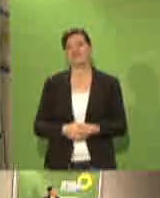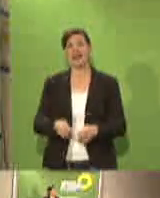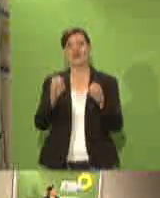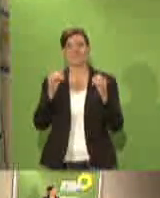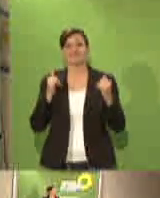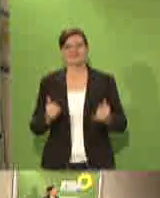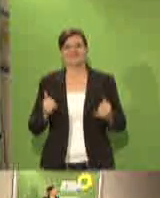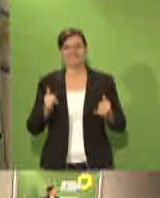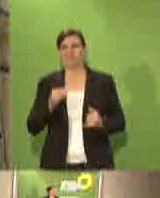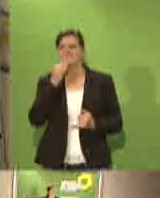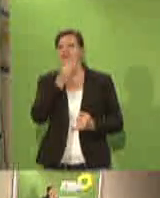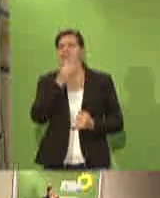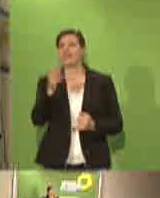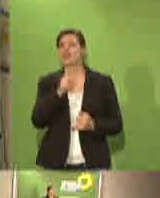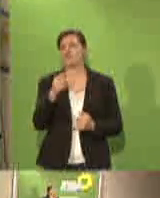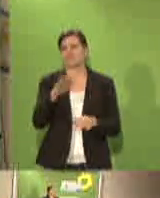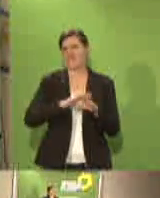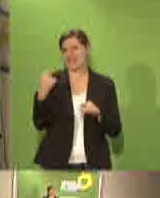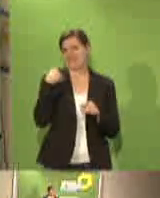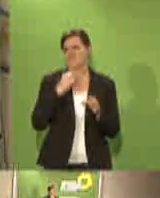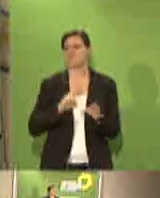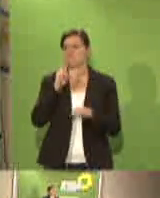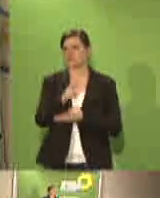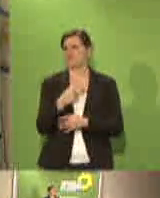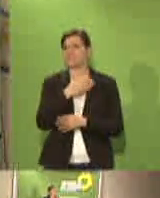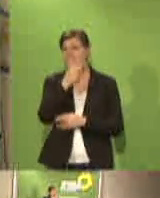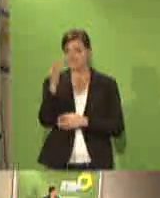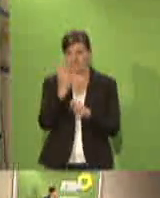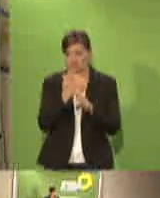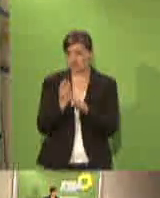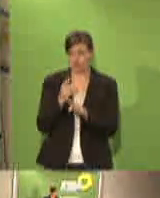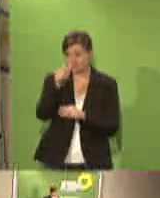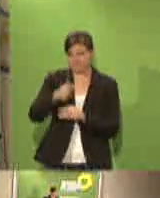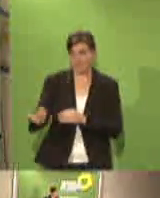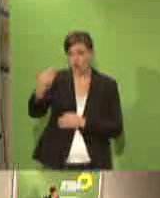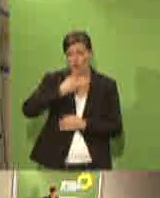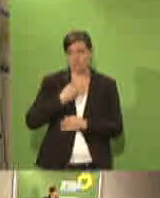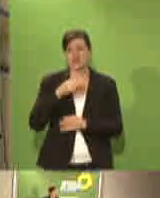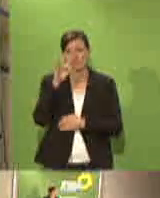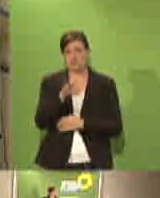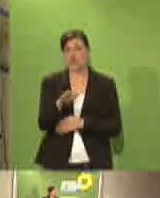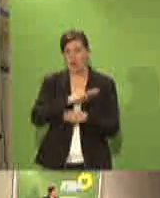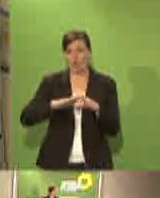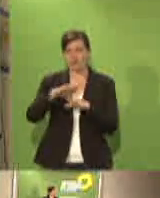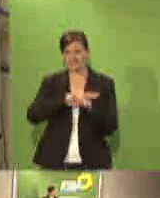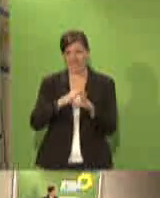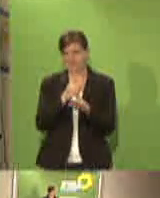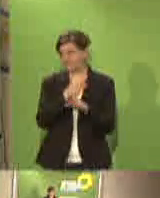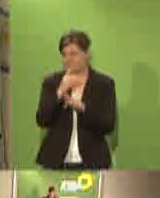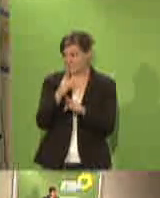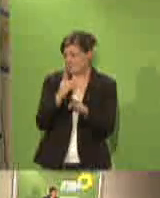kurz, weil Coesfeld hatten wir vorhin übergangen. Ist Coesfeld mittlerweile da oder steht jemand für Coesfeld auf der Bühne, ohne dass ich es mitgekriegt